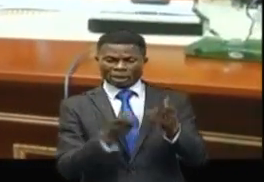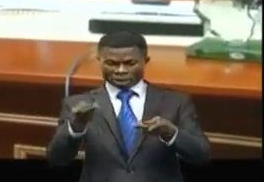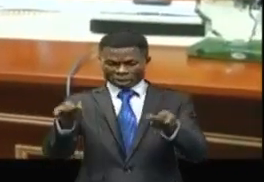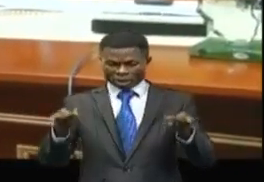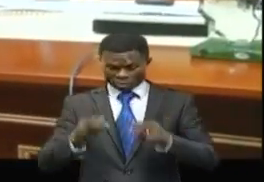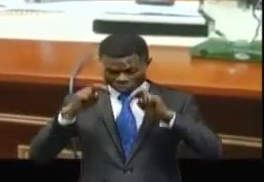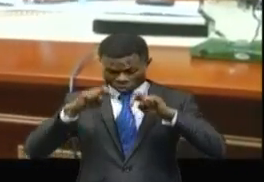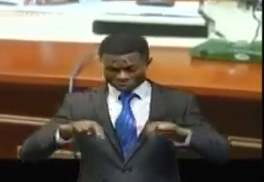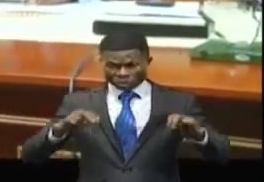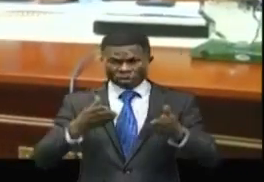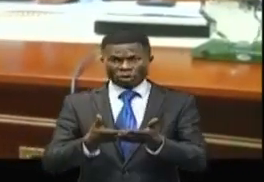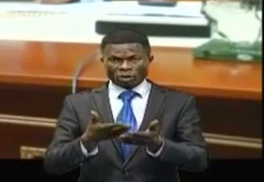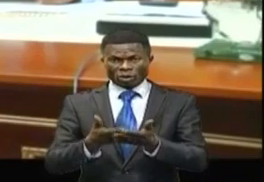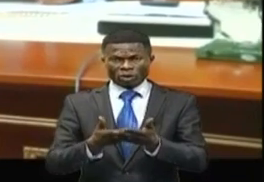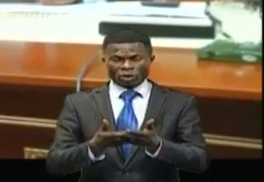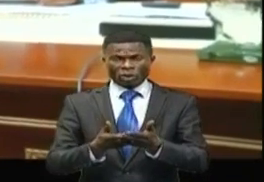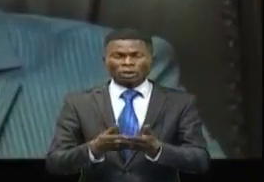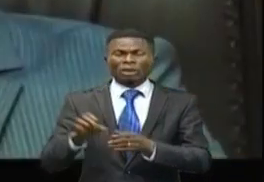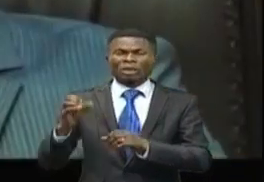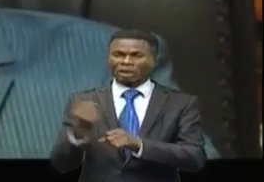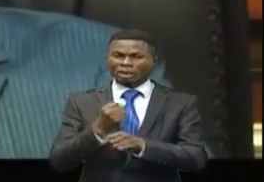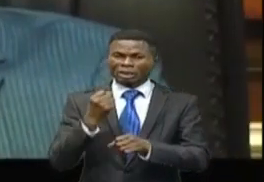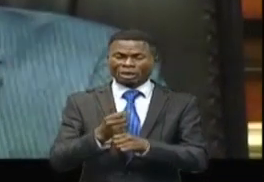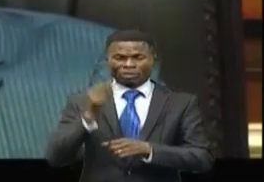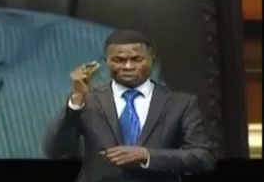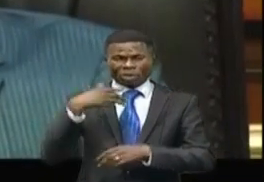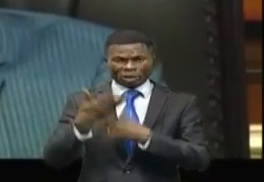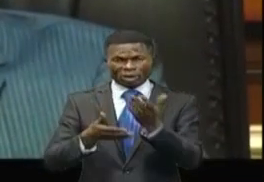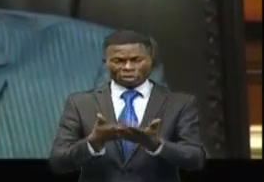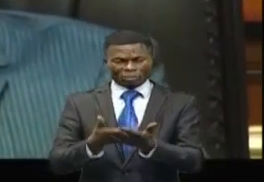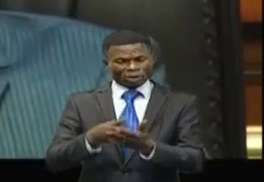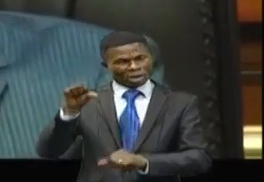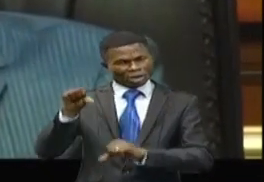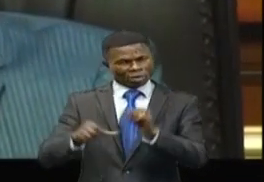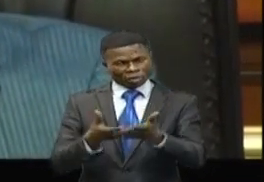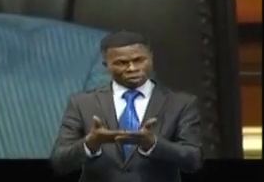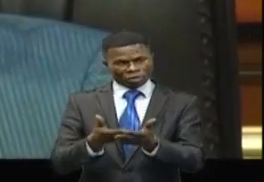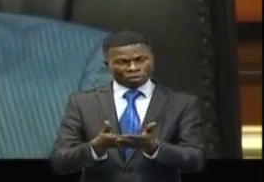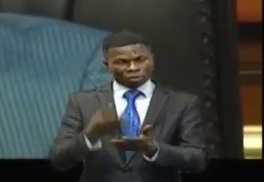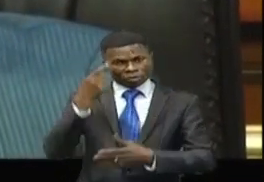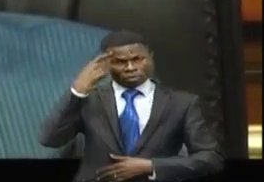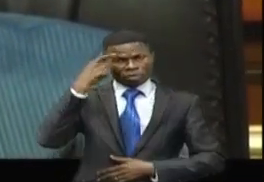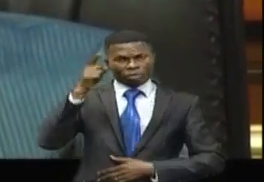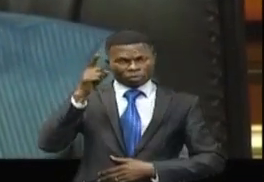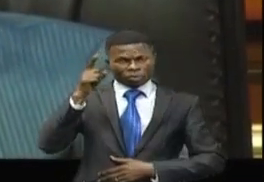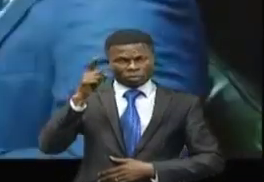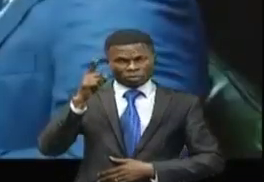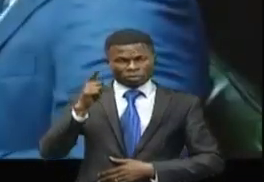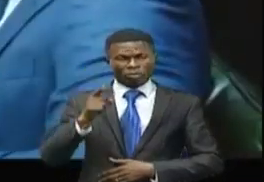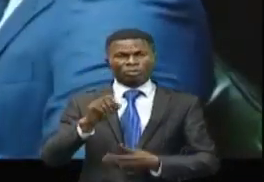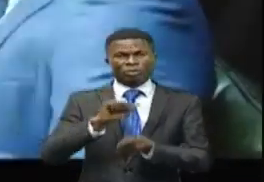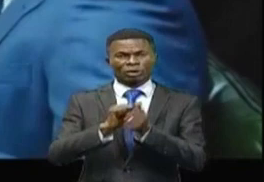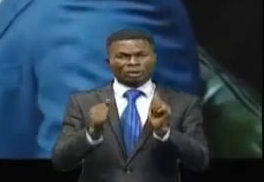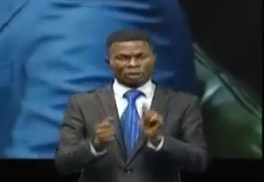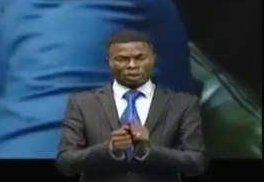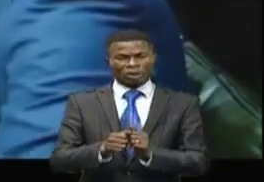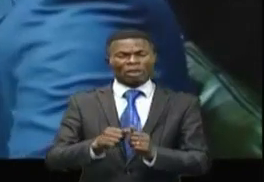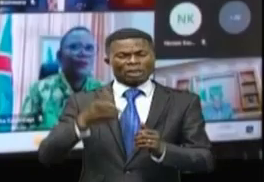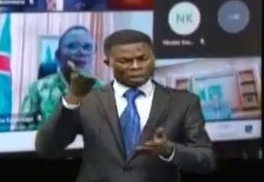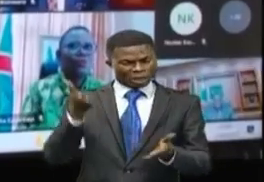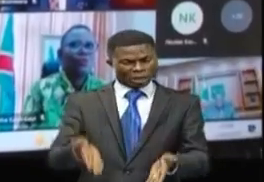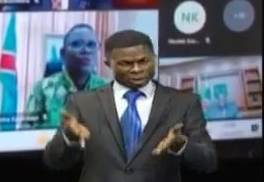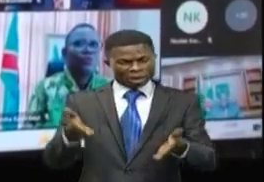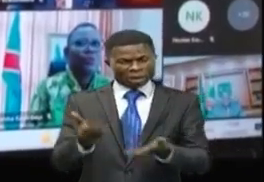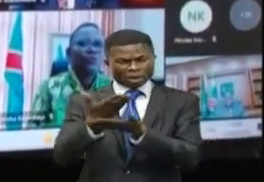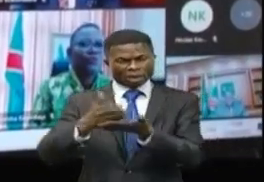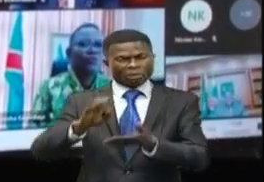où s'effectuent les activités minières illicites et compte tenu de la recrudescence de ces phénomènes dans la partie est